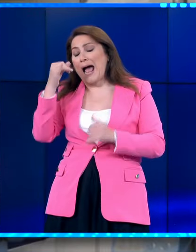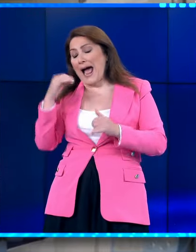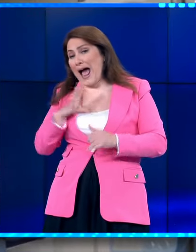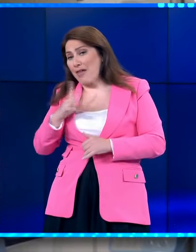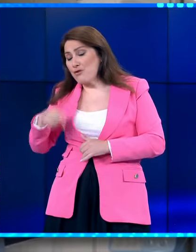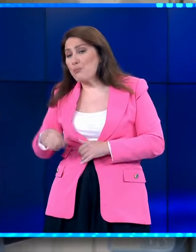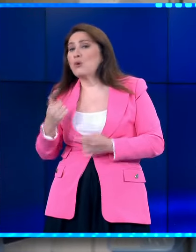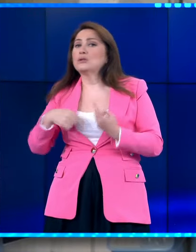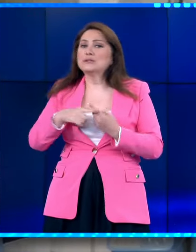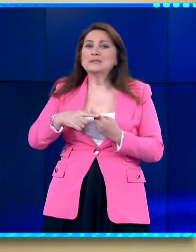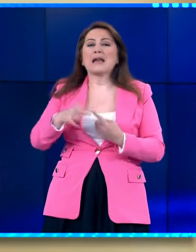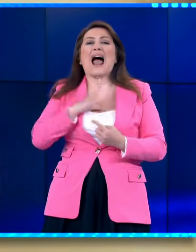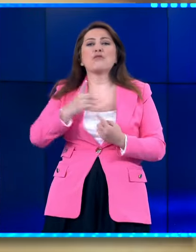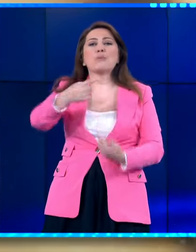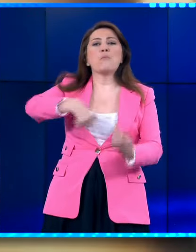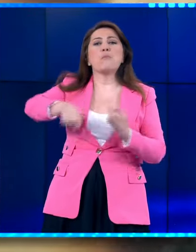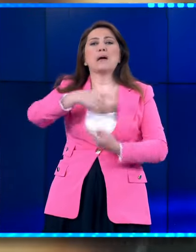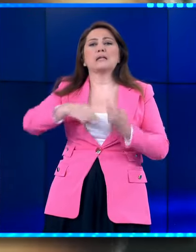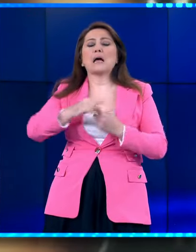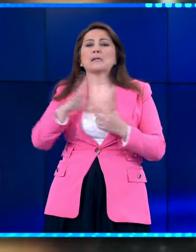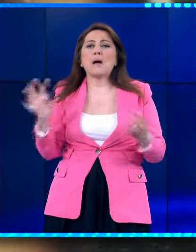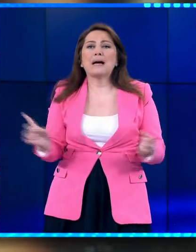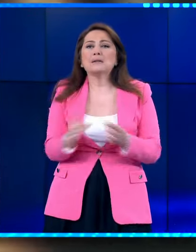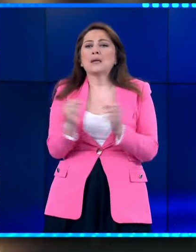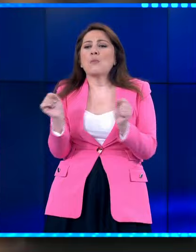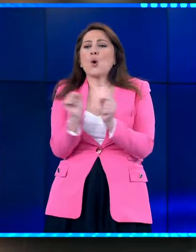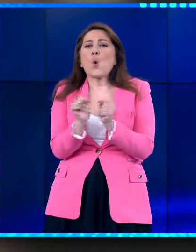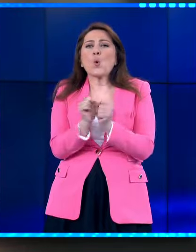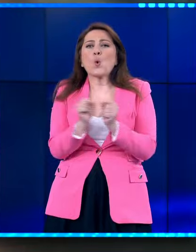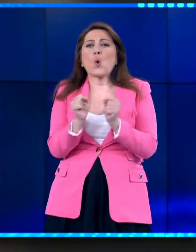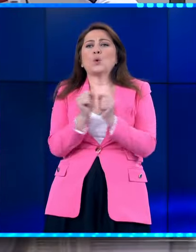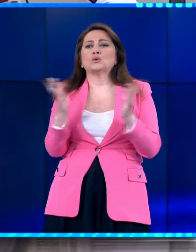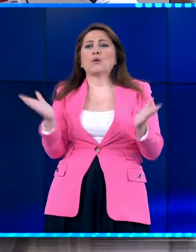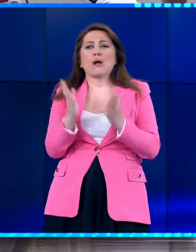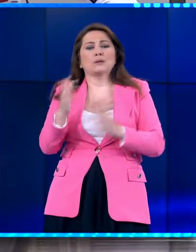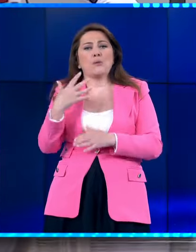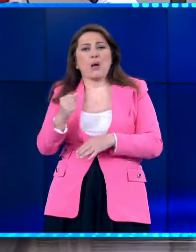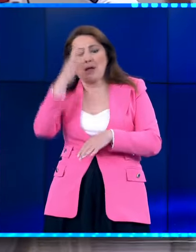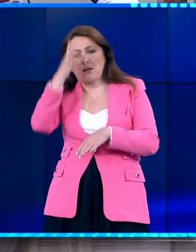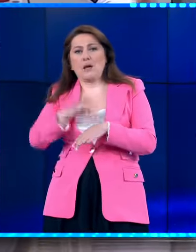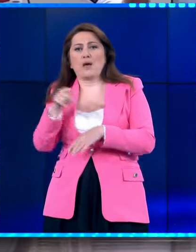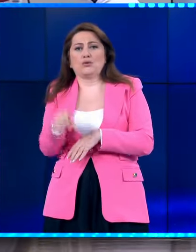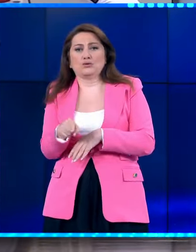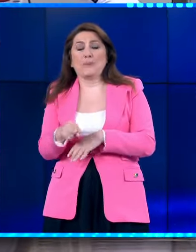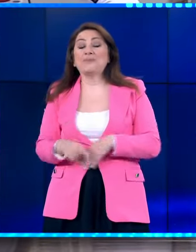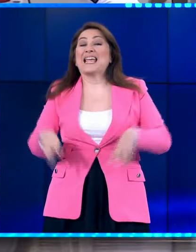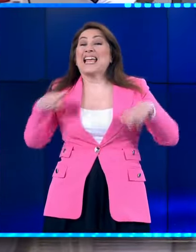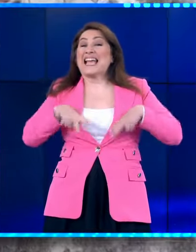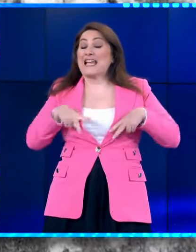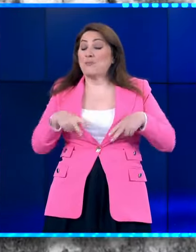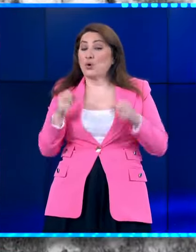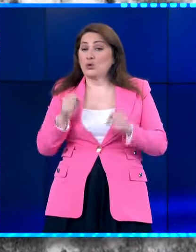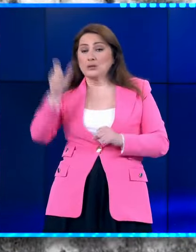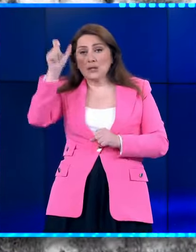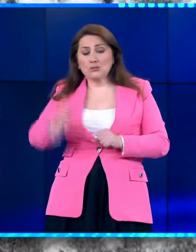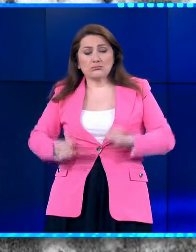από άνθρωπο σε άνθρωπο σε περίπτωση στενής σωματικής επαφής με πρόσωπο που είναι φορέας. Ο Υπουργός Υγείας Άδωνης Γεωργιάδης, σε